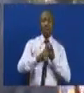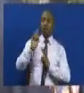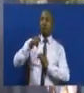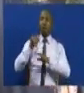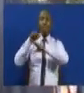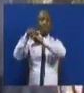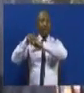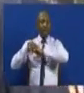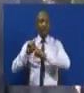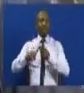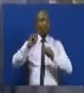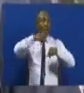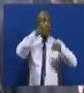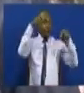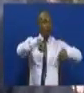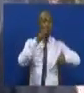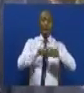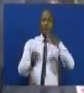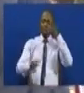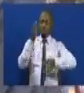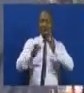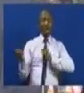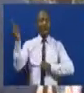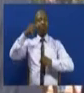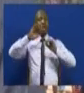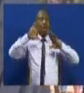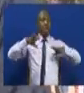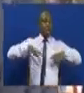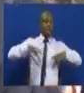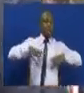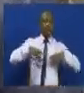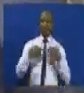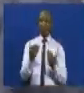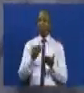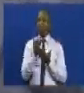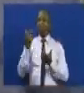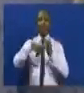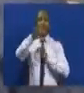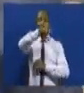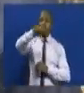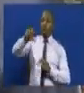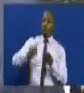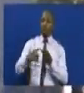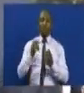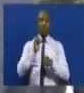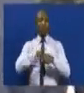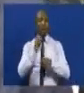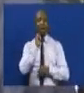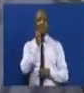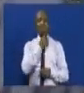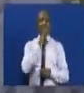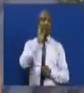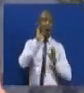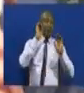Uingereza, wakati huu ndo wakati wake wa likizo kama wengine wanaokwenda mikoani kule wakati wa Christmas na mwaka mpya. Wao